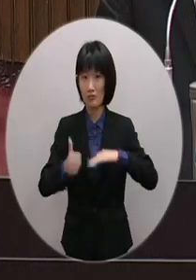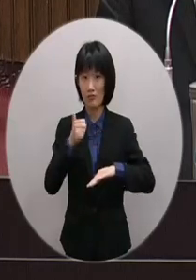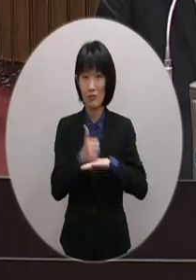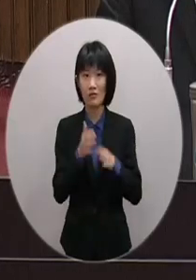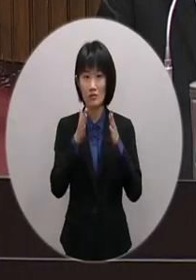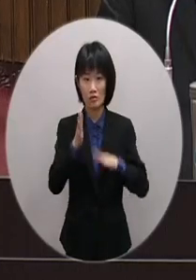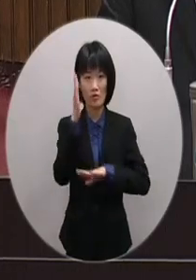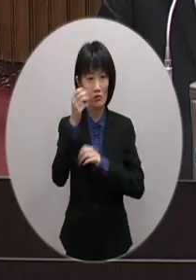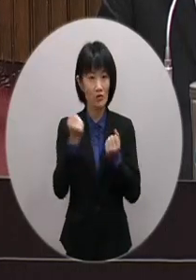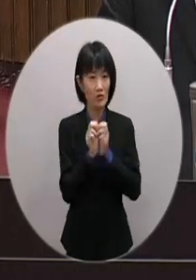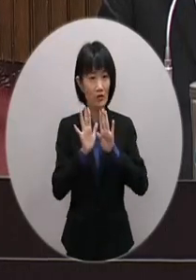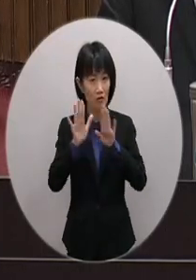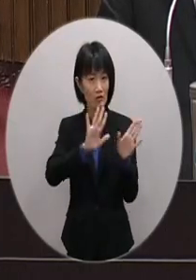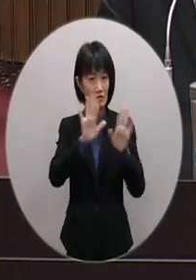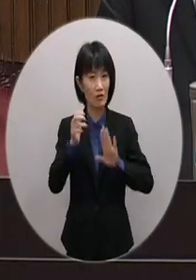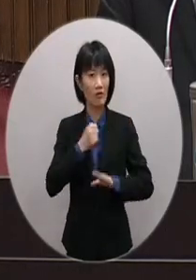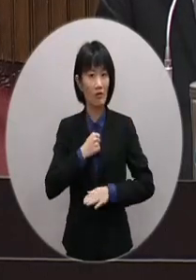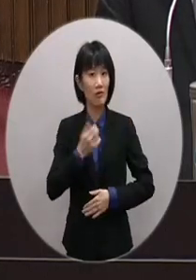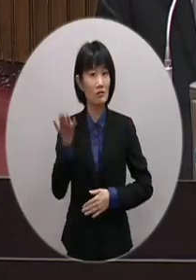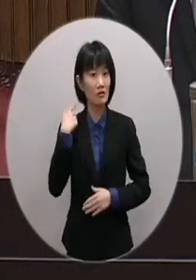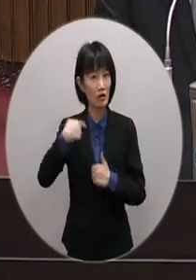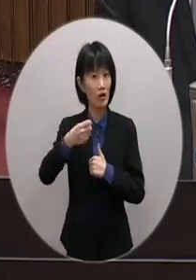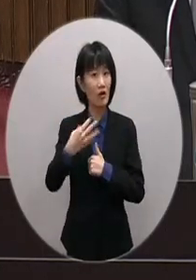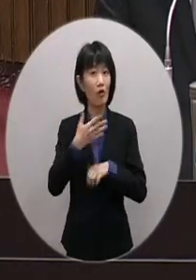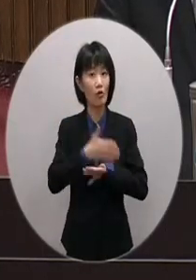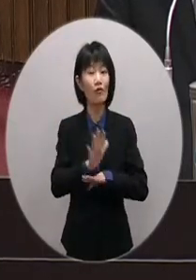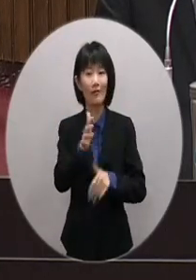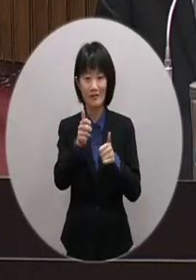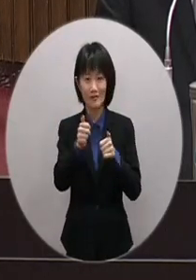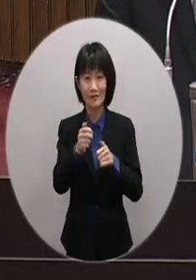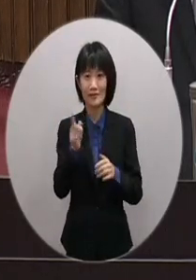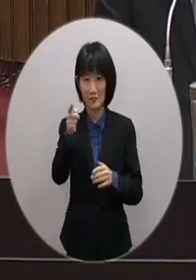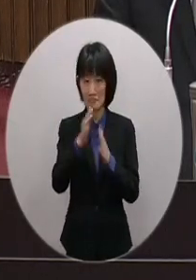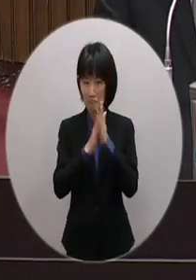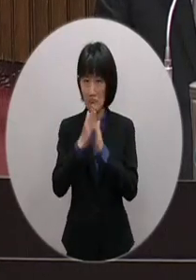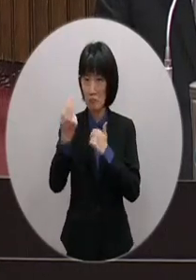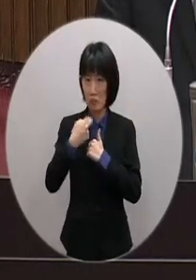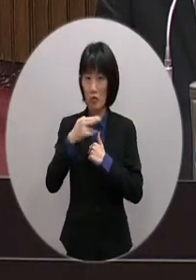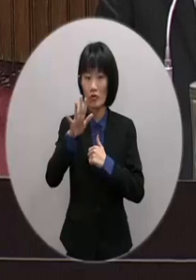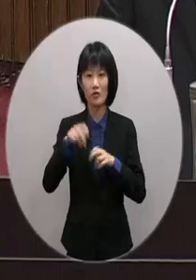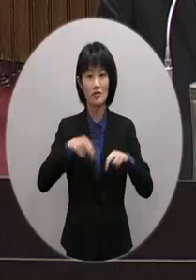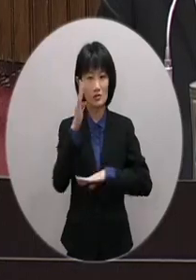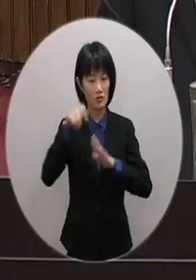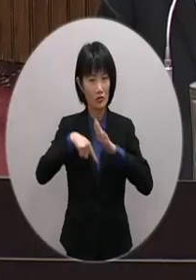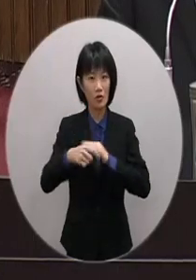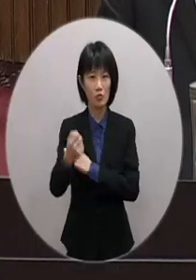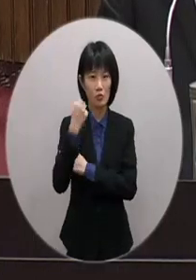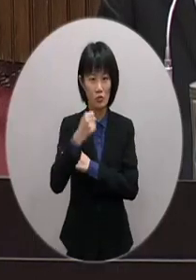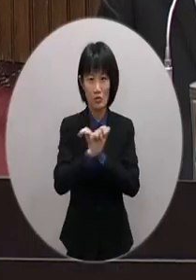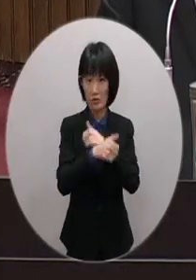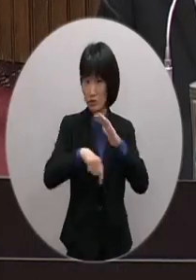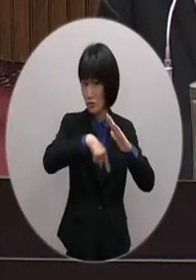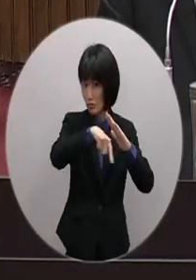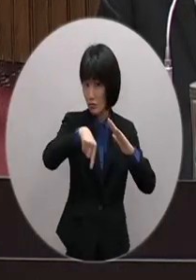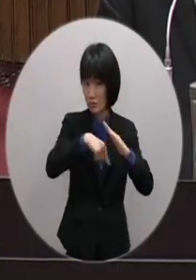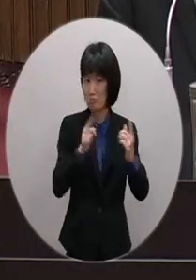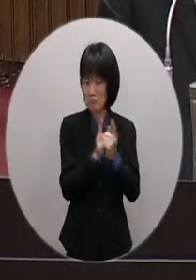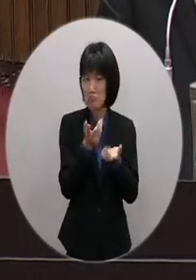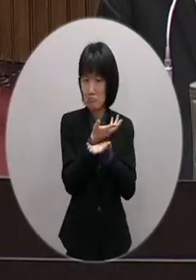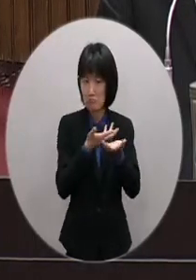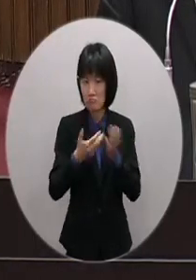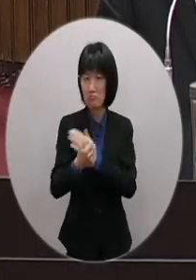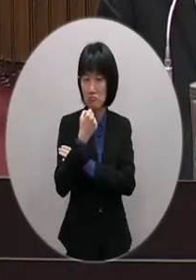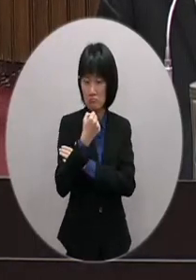很清楚。感谢你之前的指教，在你要求之下，行政院呢也已经积极的跟考试院啊去讨